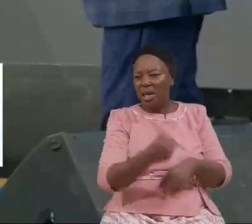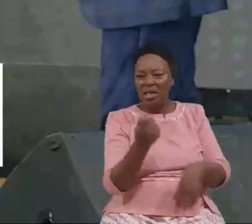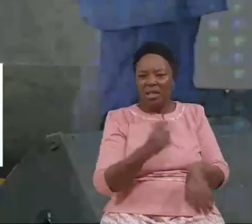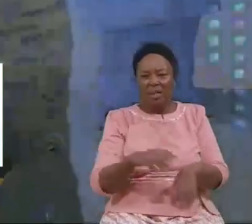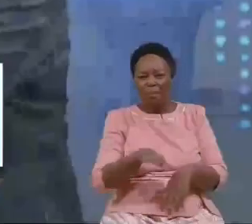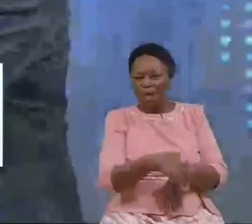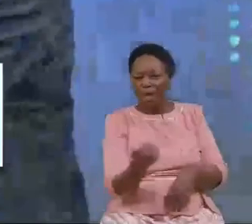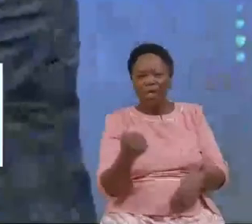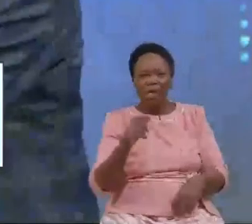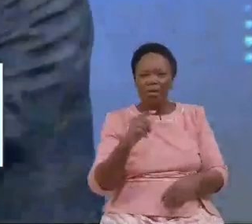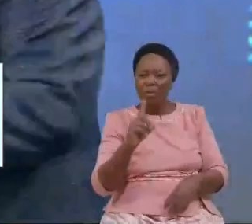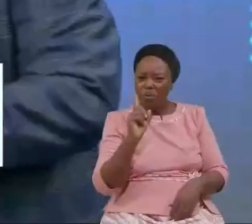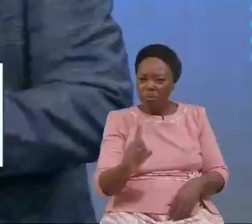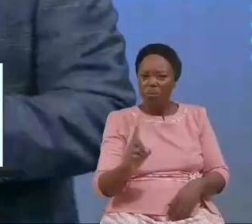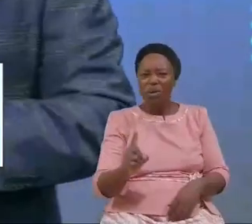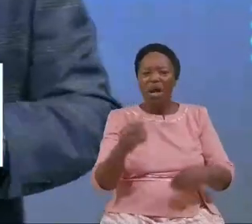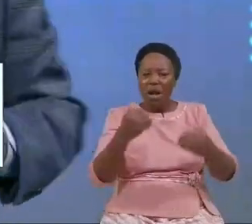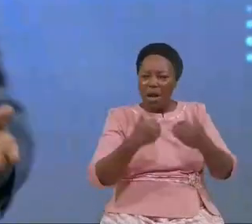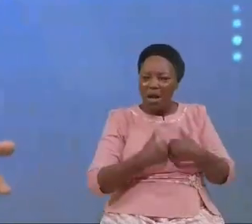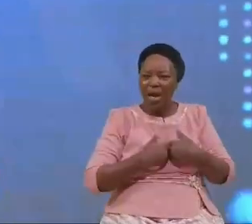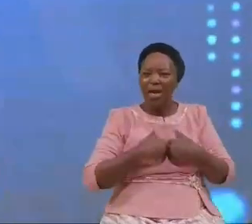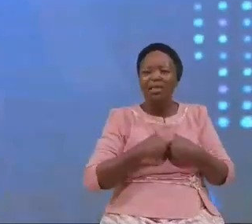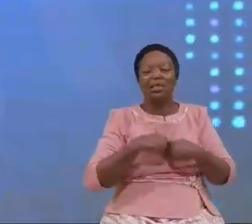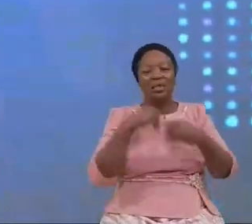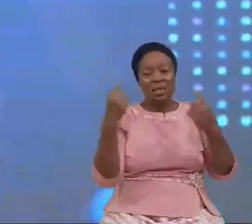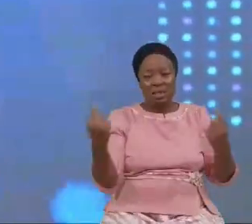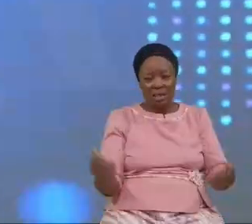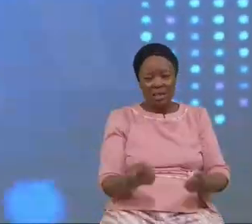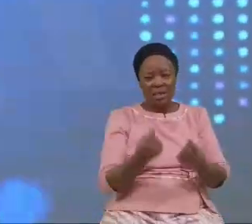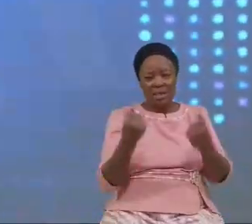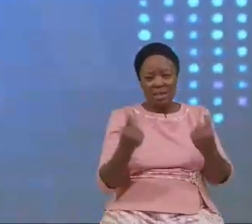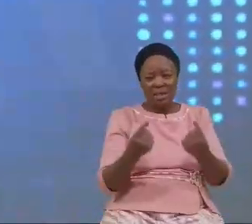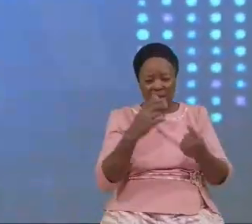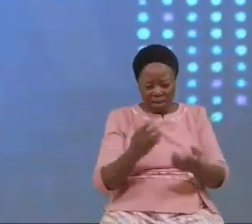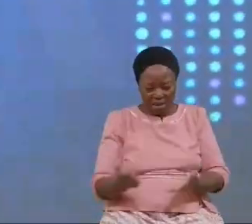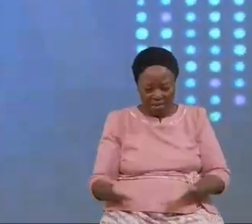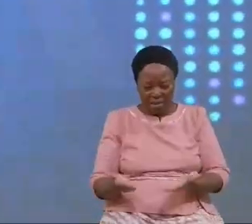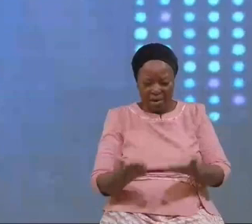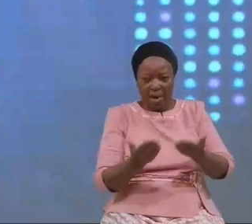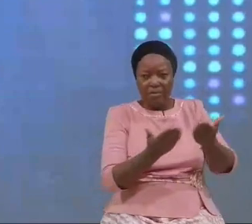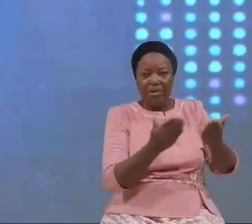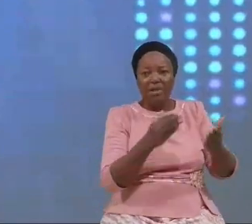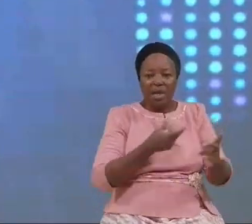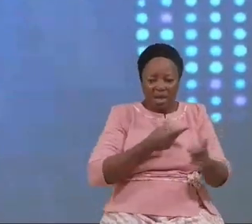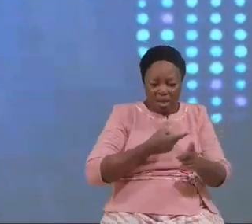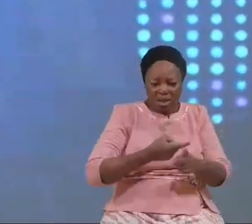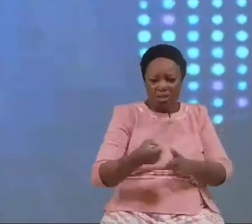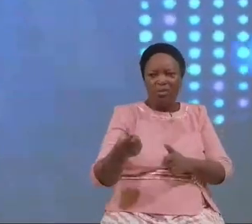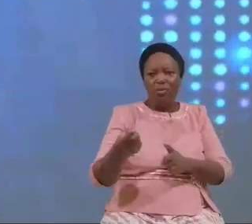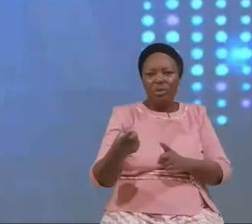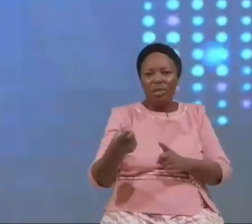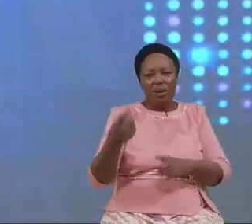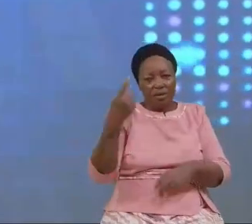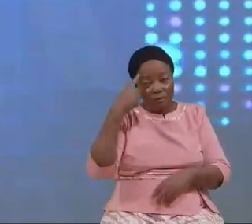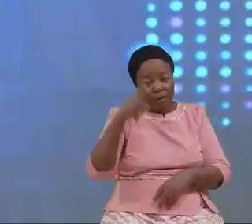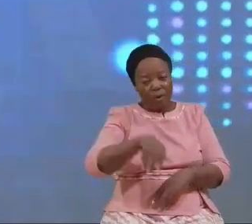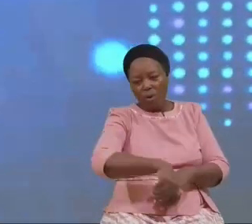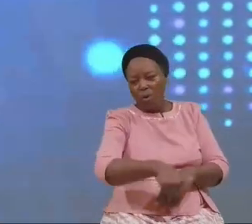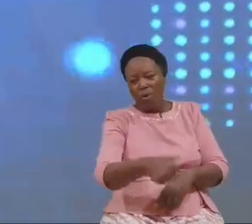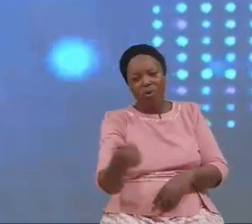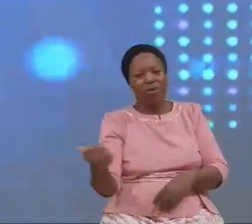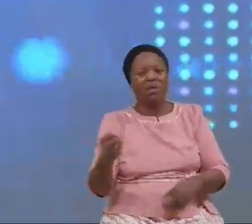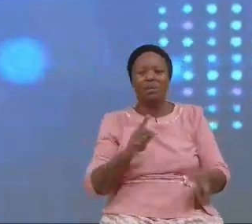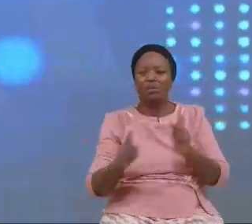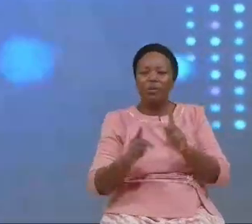moment chacun a l'iniquité il a la violence ou